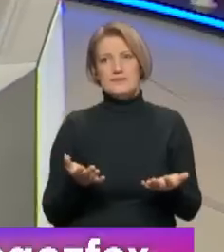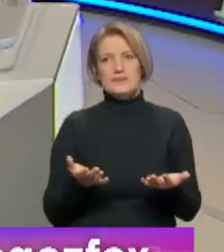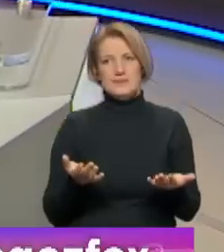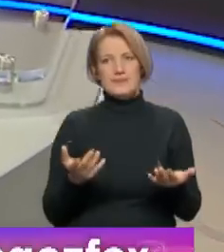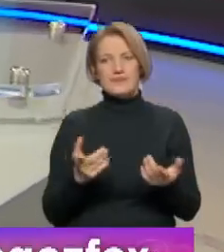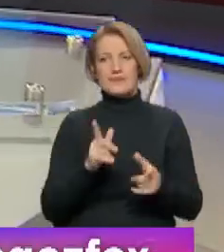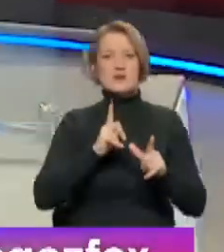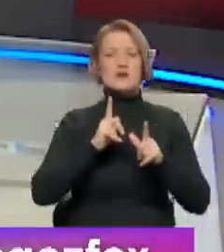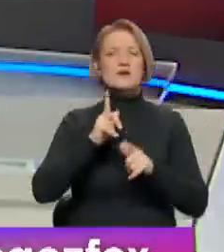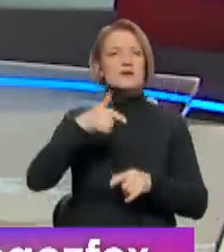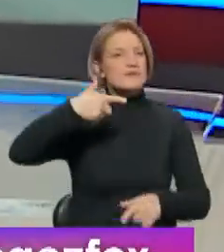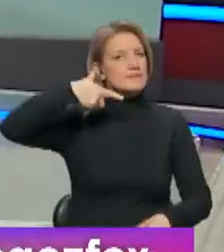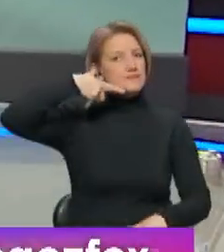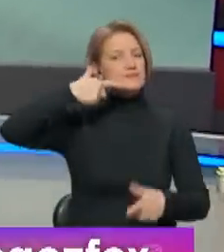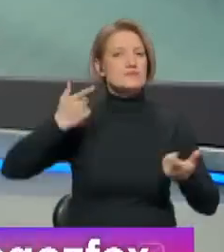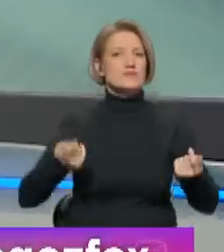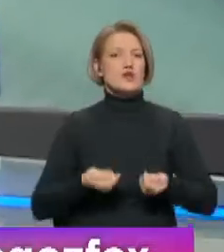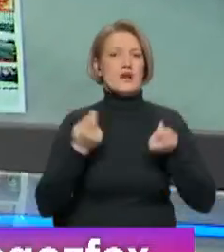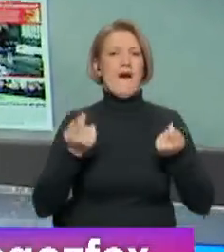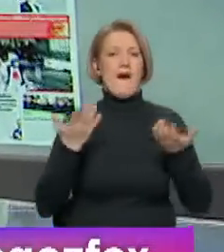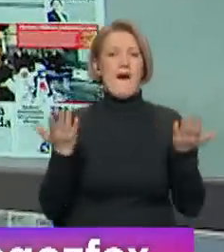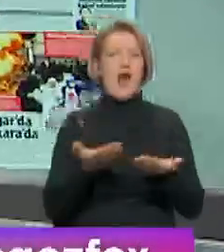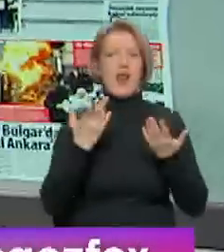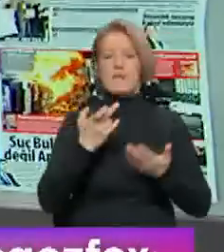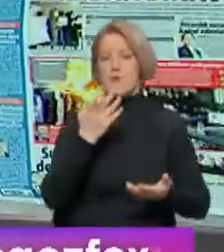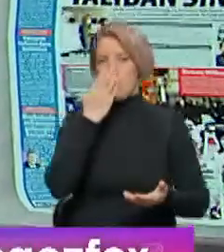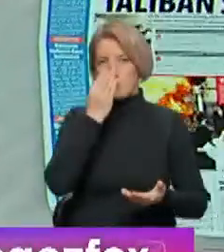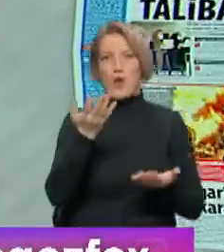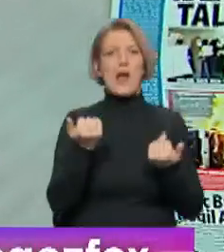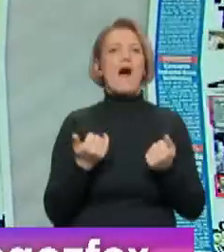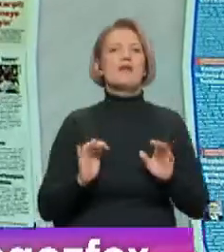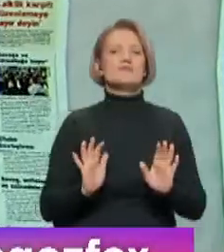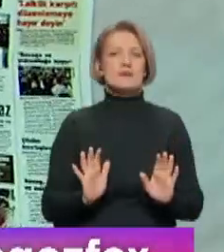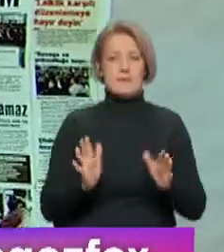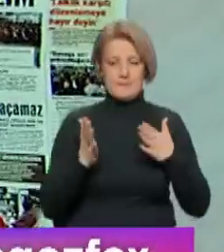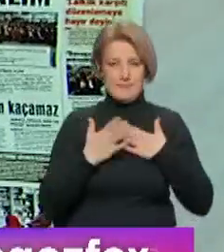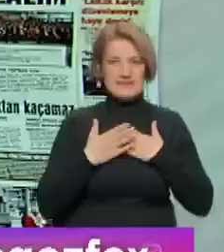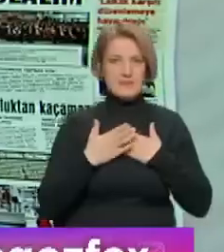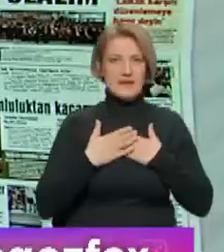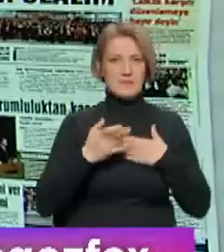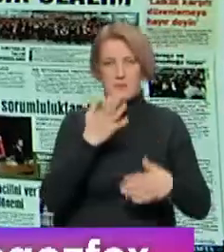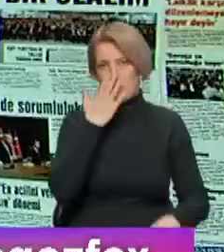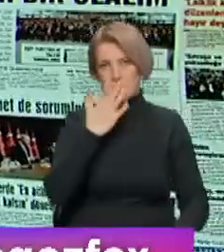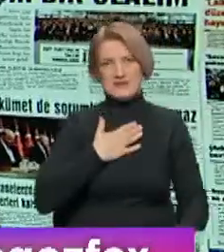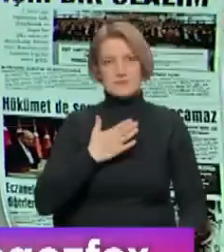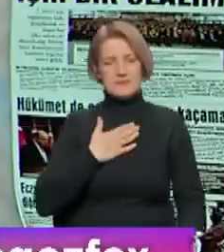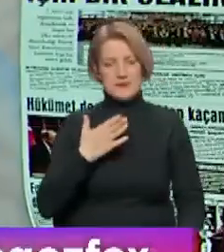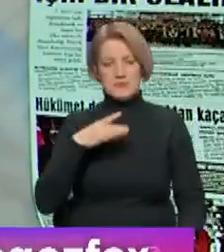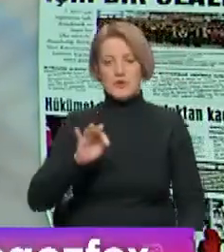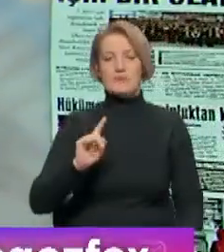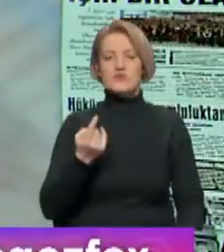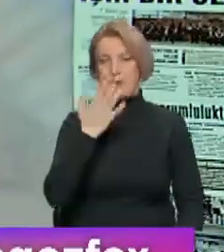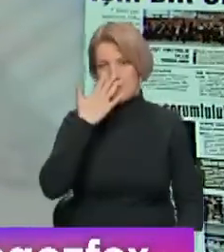çağırın Merkezi çalışanları hala promosyon almadığı promosyon Bizimdir ve burada da bir